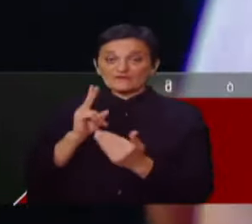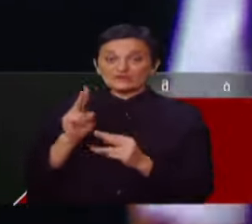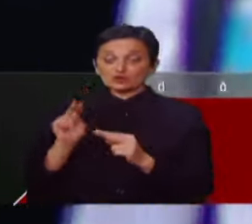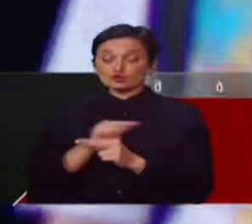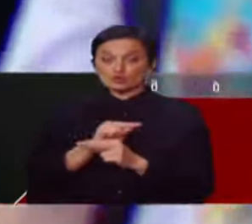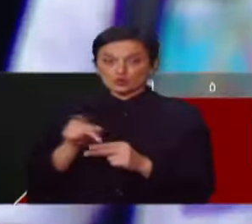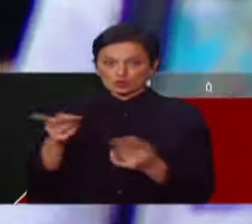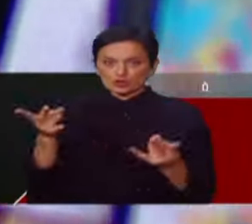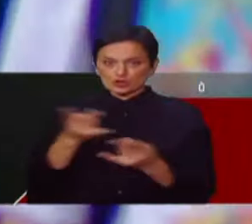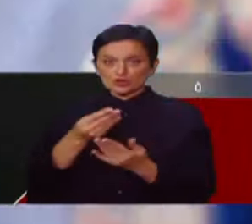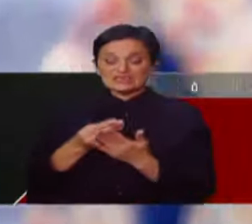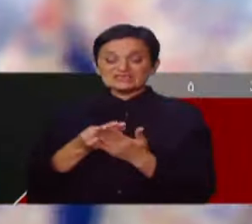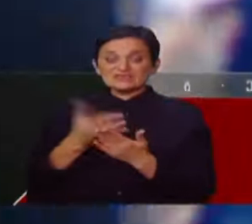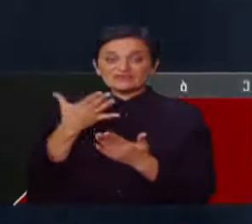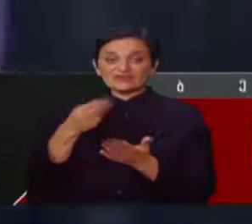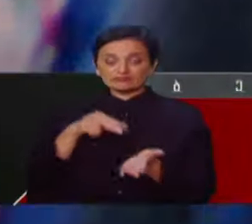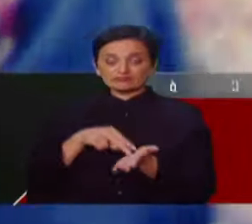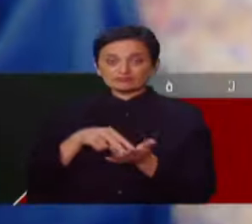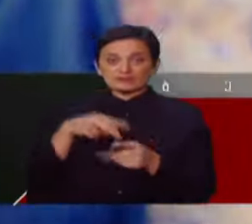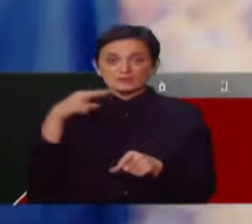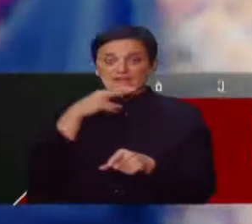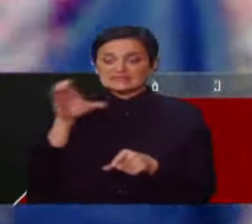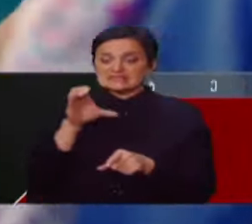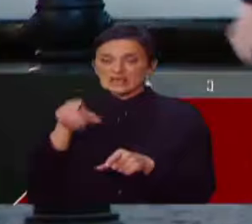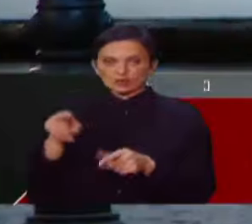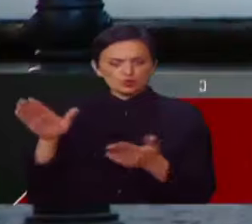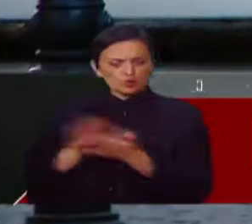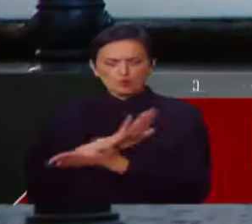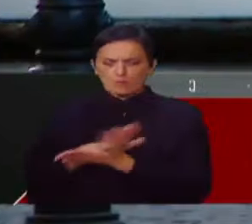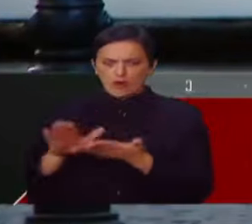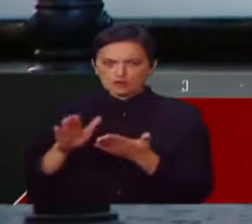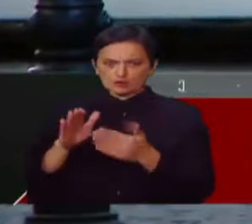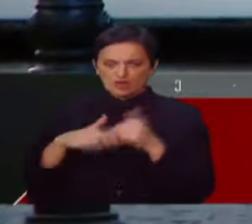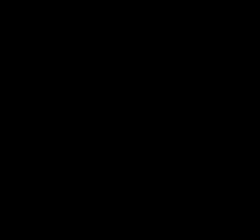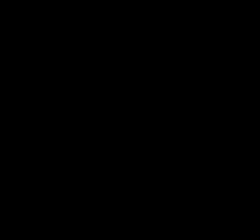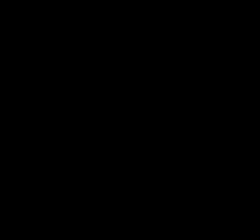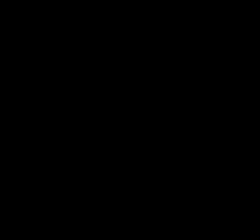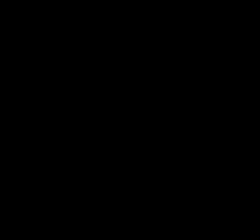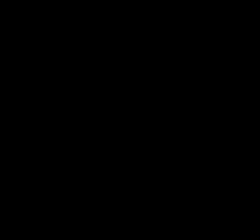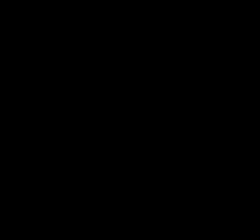მკურნალობას საჭიროებს, ზვირადღირებული მედიკამენტები სექტემბრიდან სრულიად უფასოდ იქნება ხელმისაწვდომი.